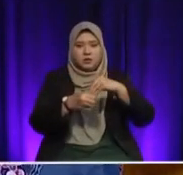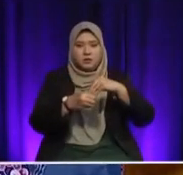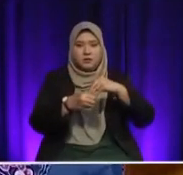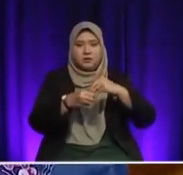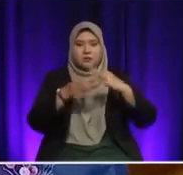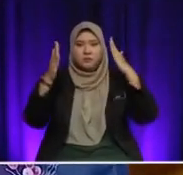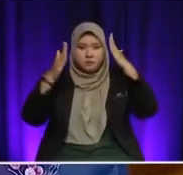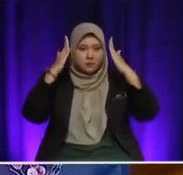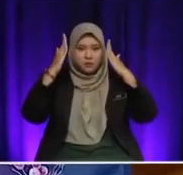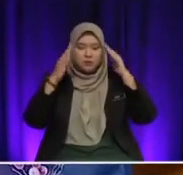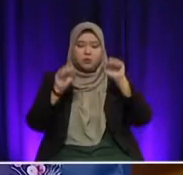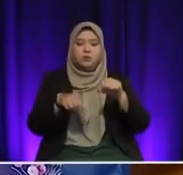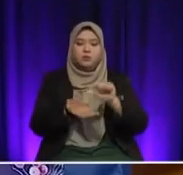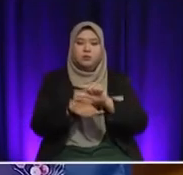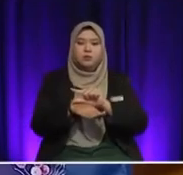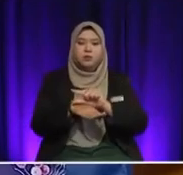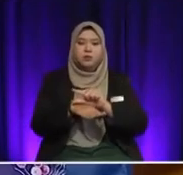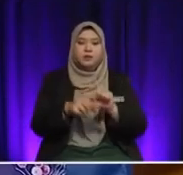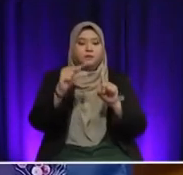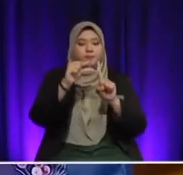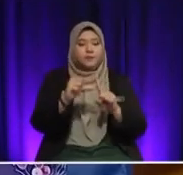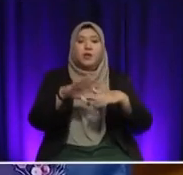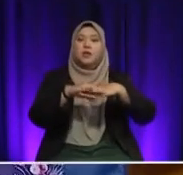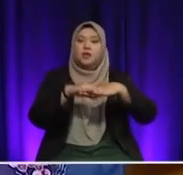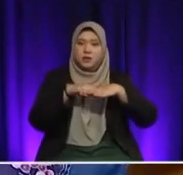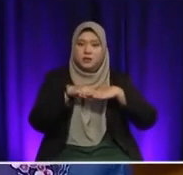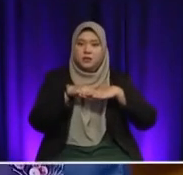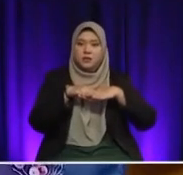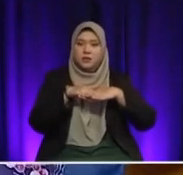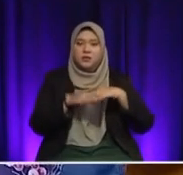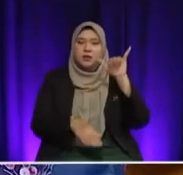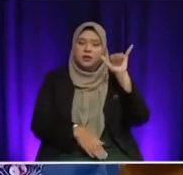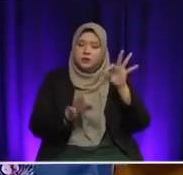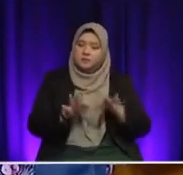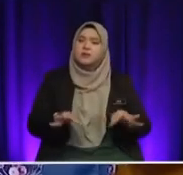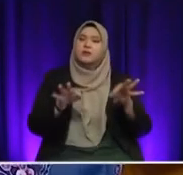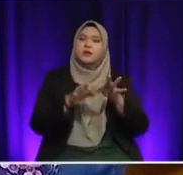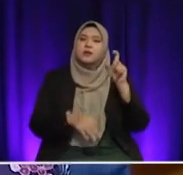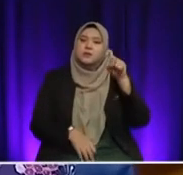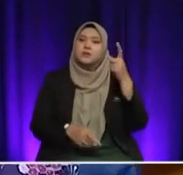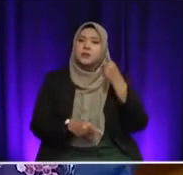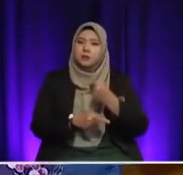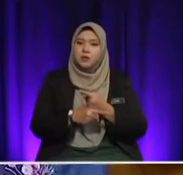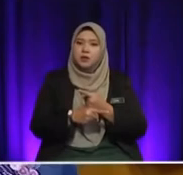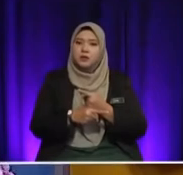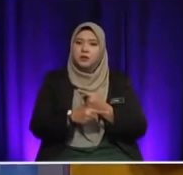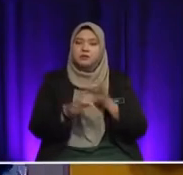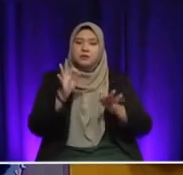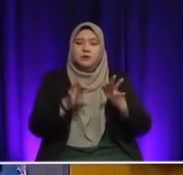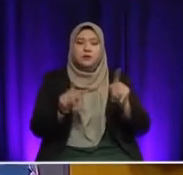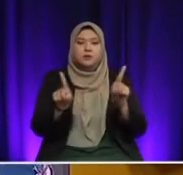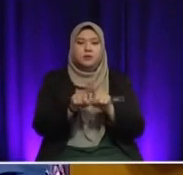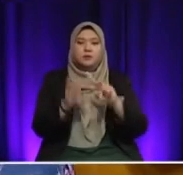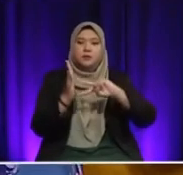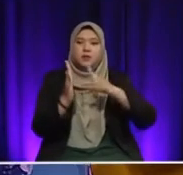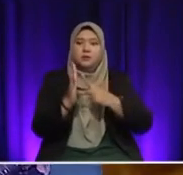setengah-setengah perkataan murid lebih lebih faham. Lebih biasa dengan perkataan bahasa Inggeris. Baik. Okey,